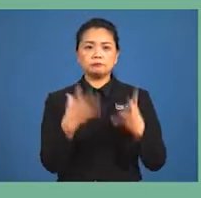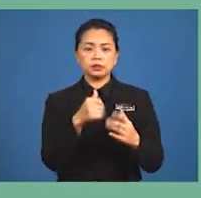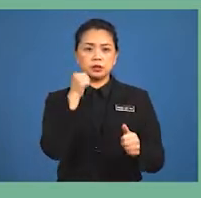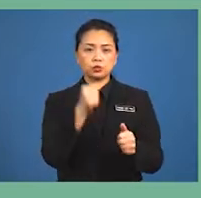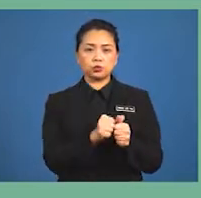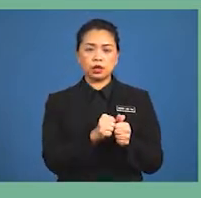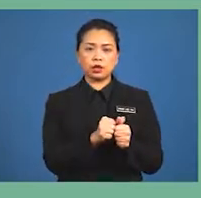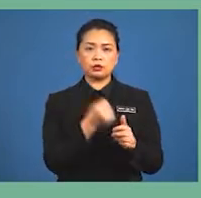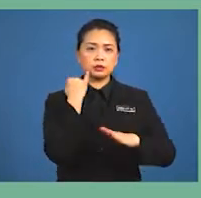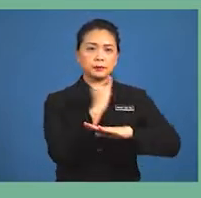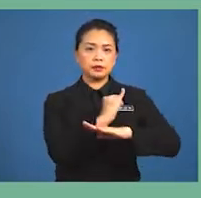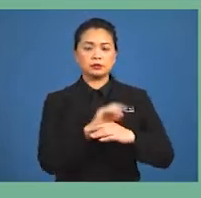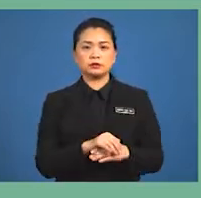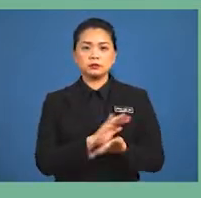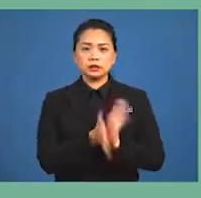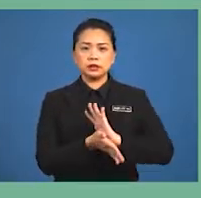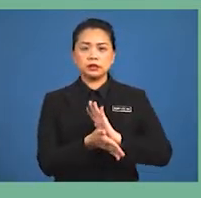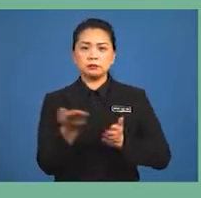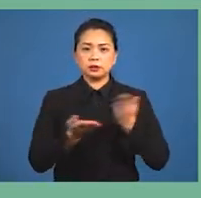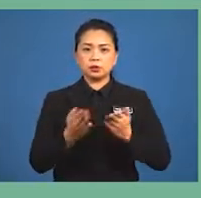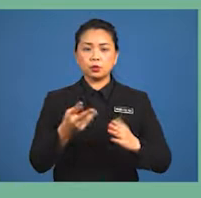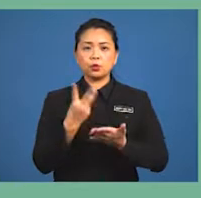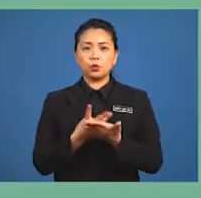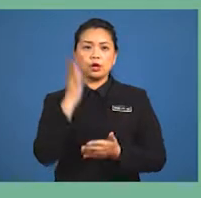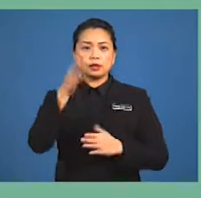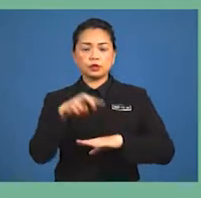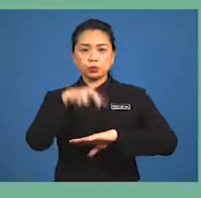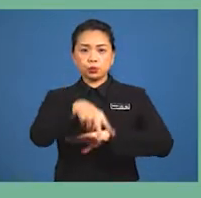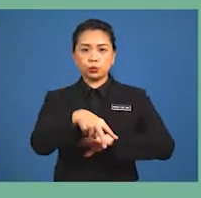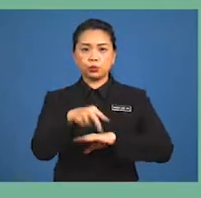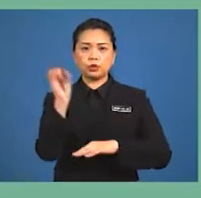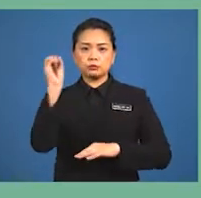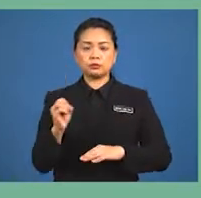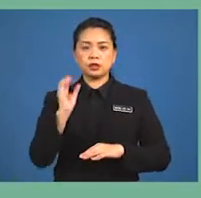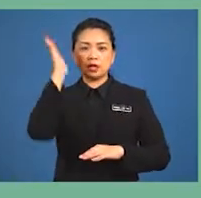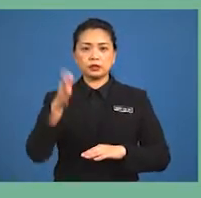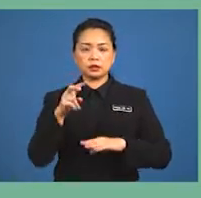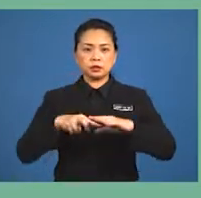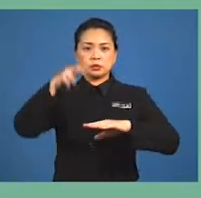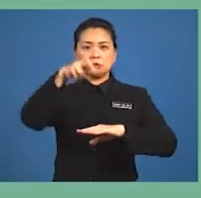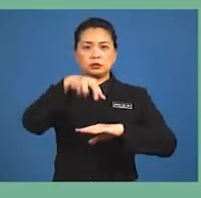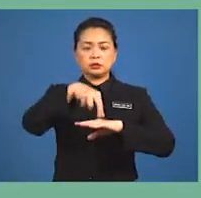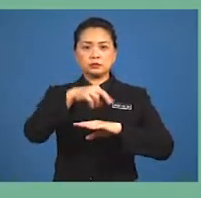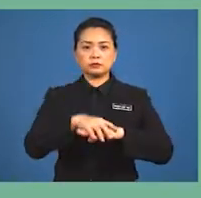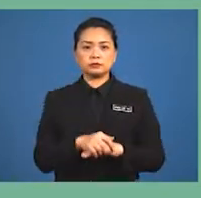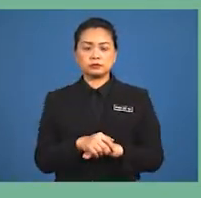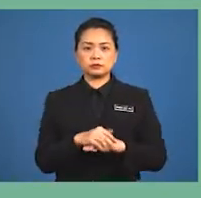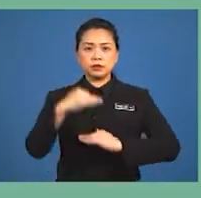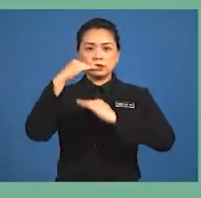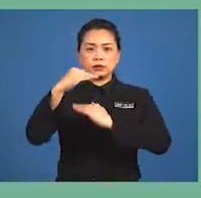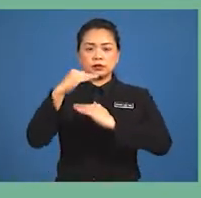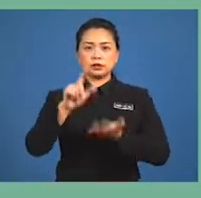jaminan. Oleh itu, penawaran wang akan menurun dan kadar bunga yang meningkat.